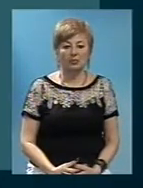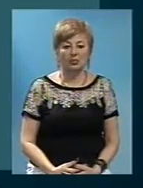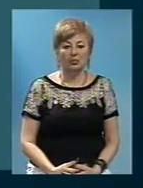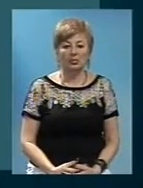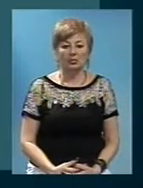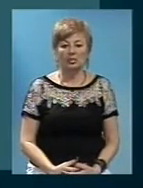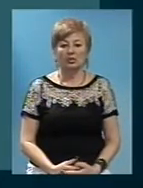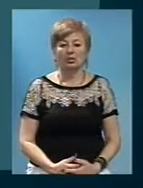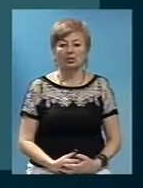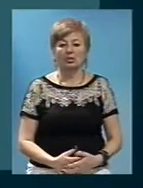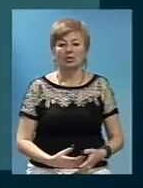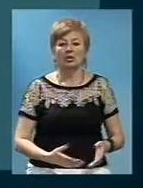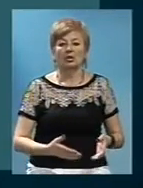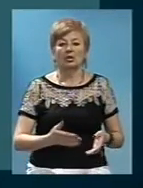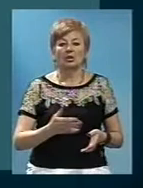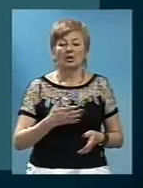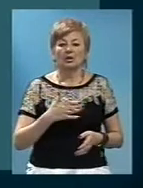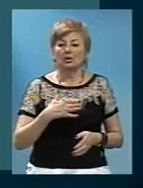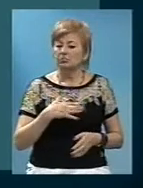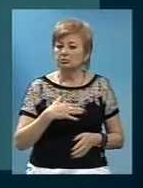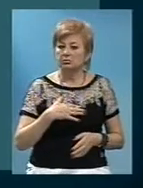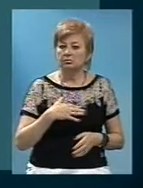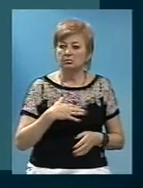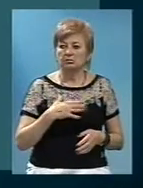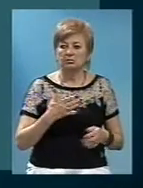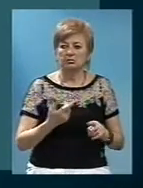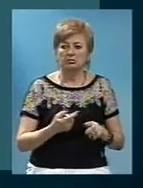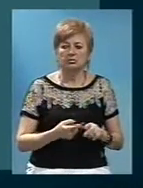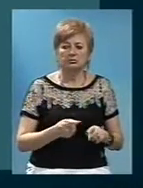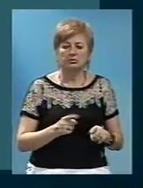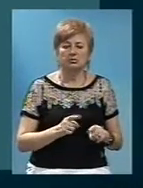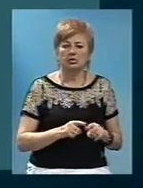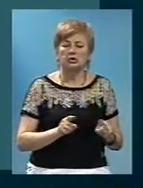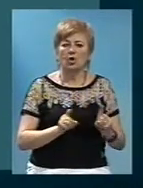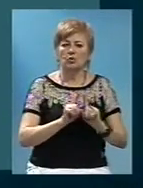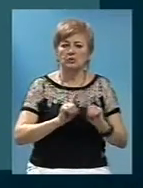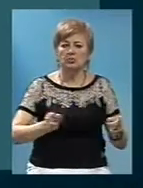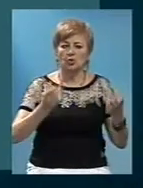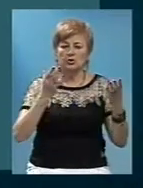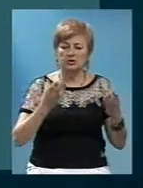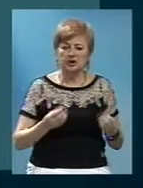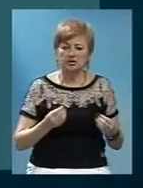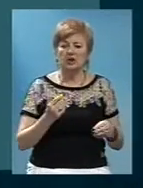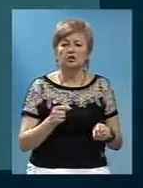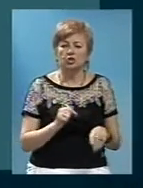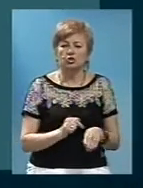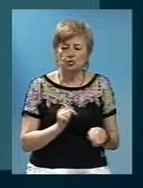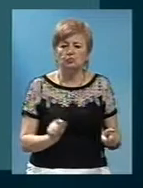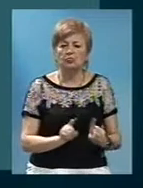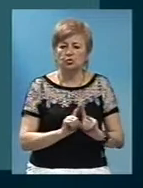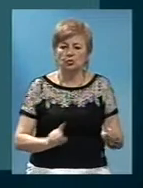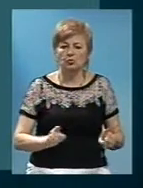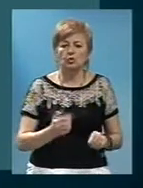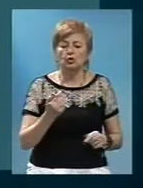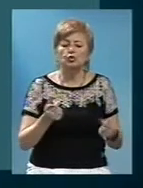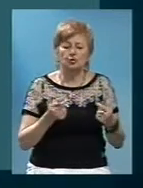Для нас ця дата була завжди позначена якимось особливим відчуттям, тому що ми дуже